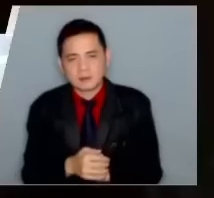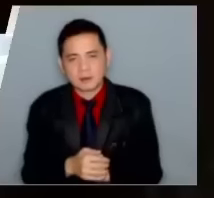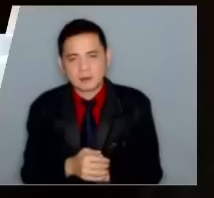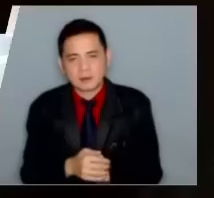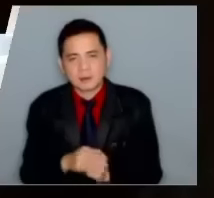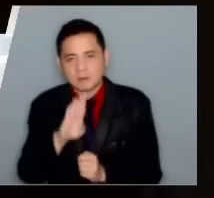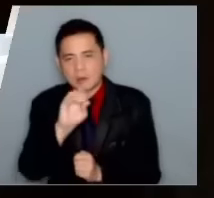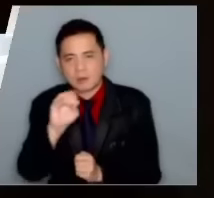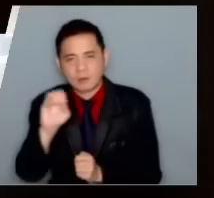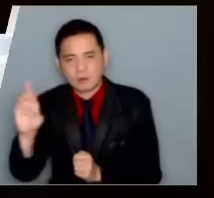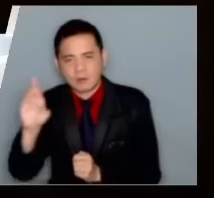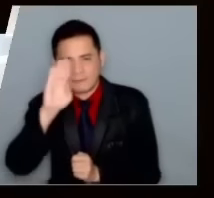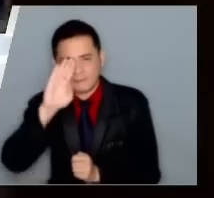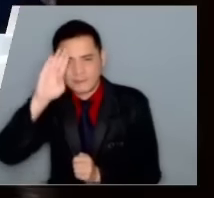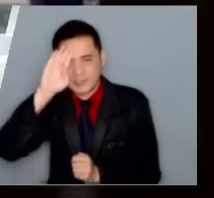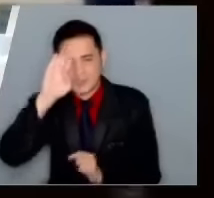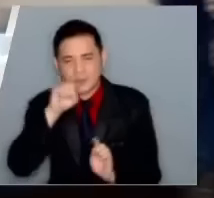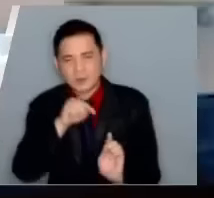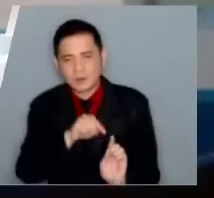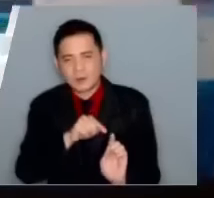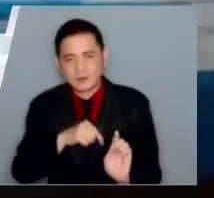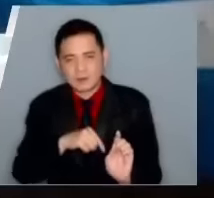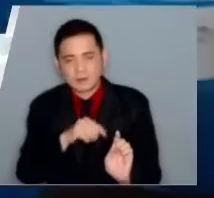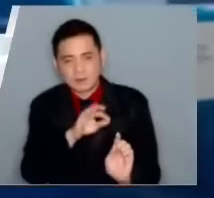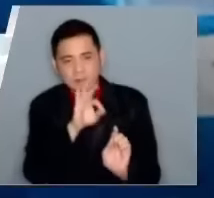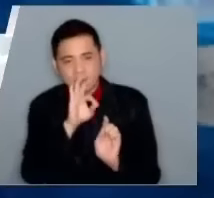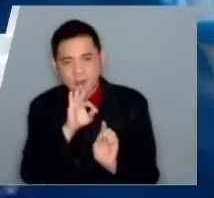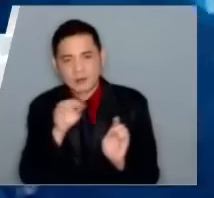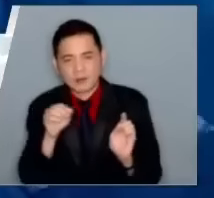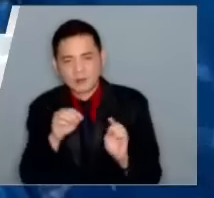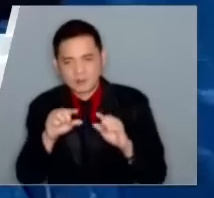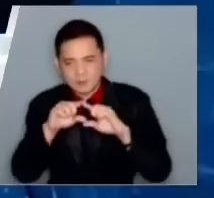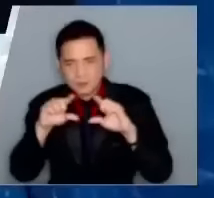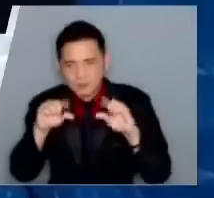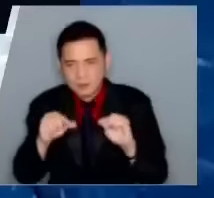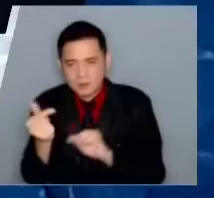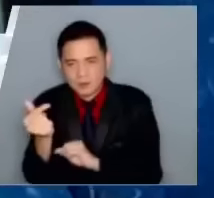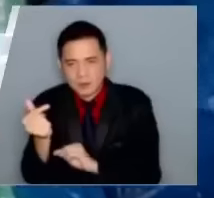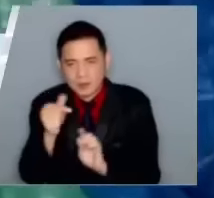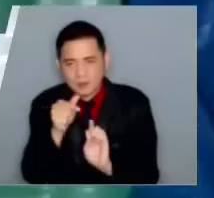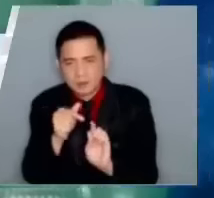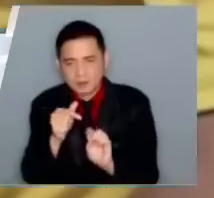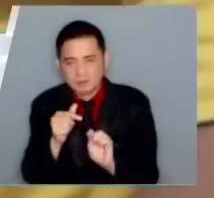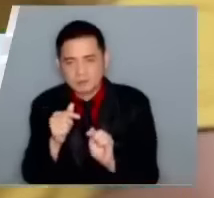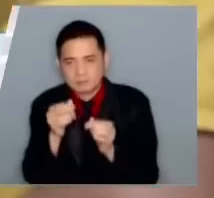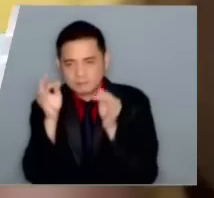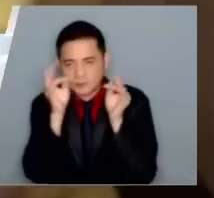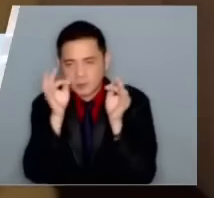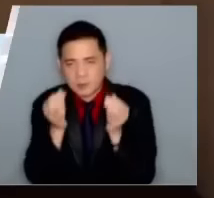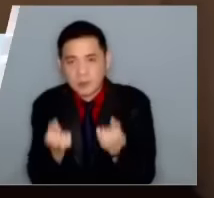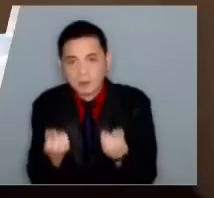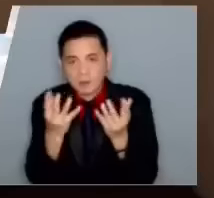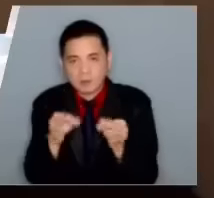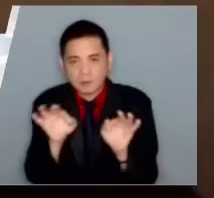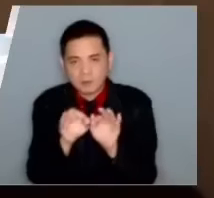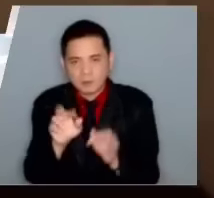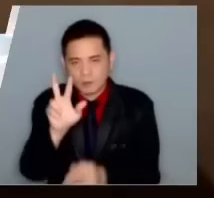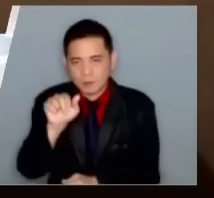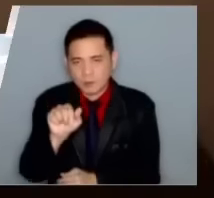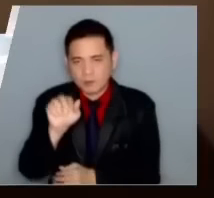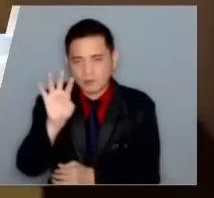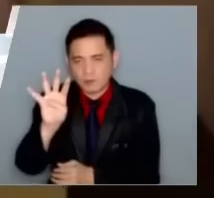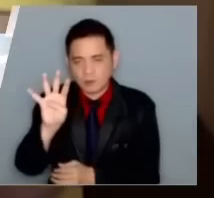suspect ang 500 gramo ng hinihinalang shabu na nagkakaalaga ng 3.4 million pesos. Sa panayam ng GMA Integrated